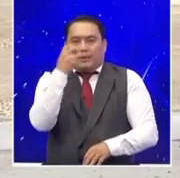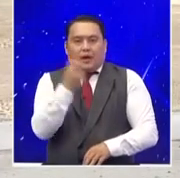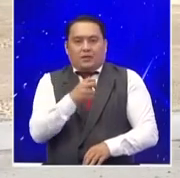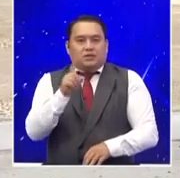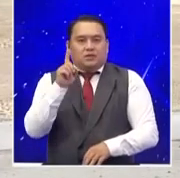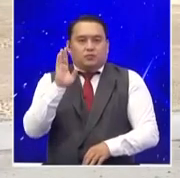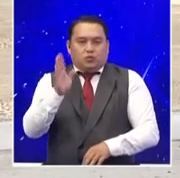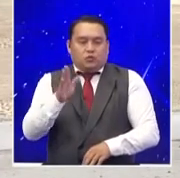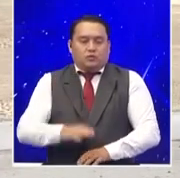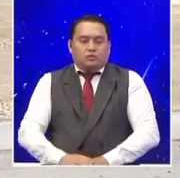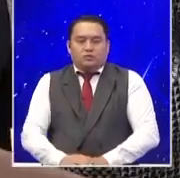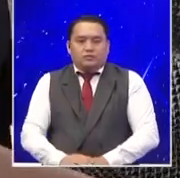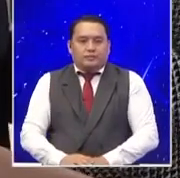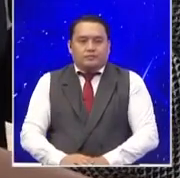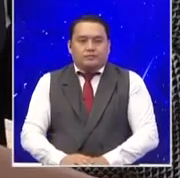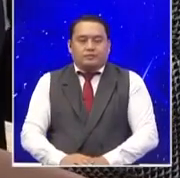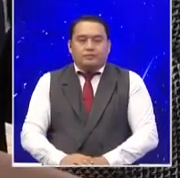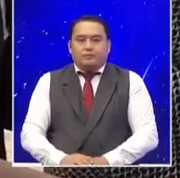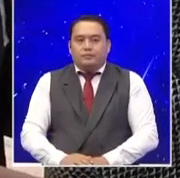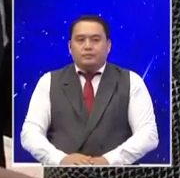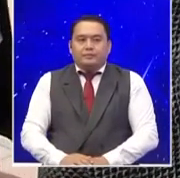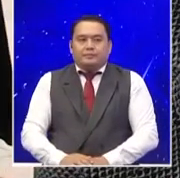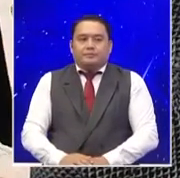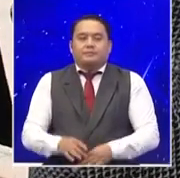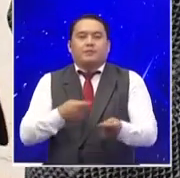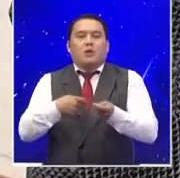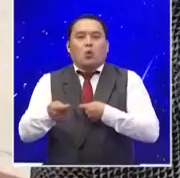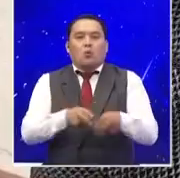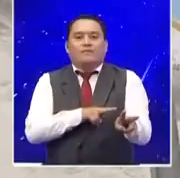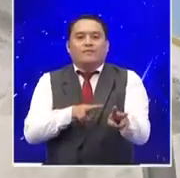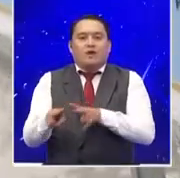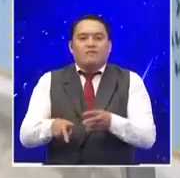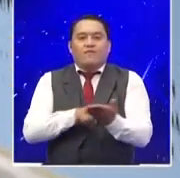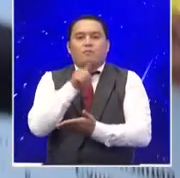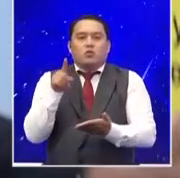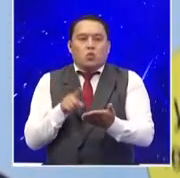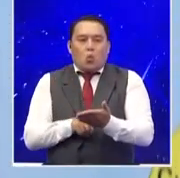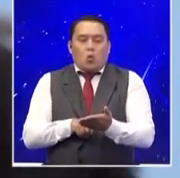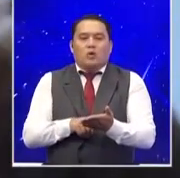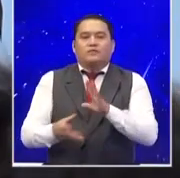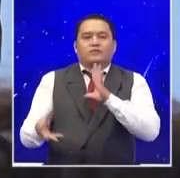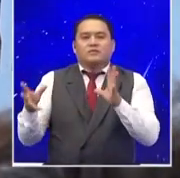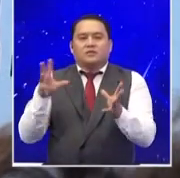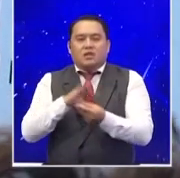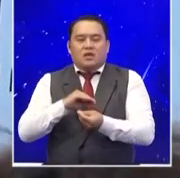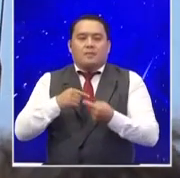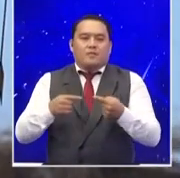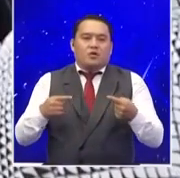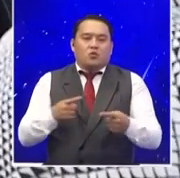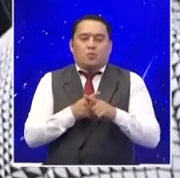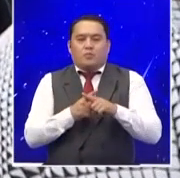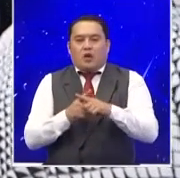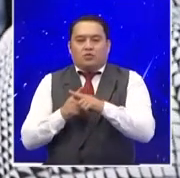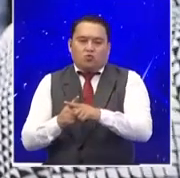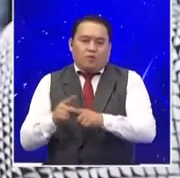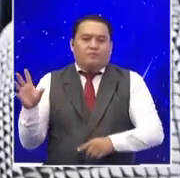запаха, который был в Жаркенте. В рамках объезда делегации был взят под наблюдение ряд вопросов, однако в целом картина обстоит положительно.